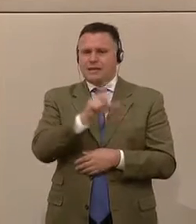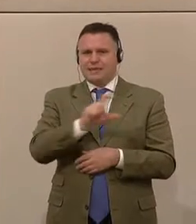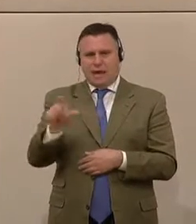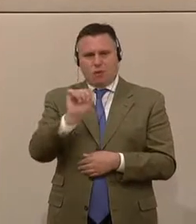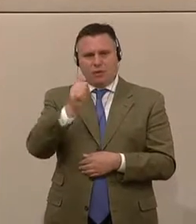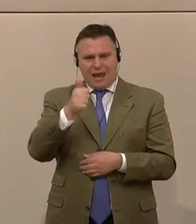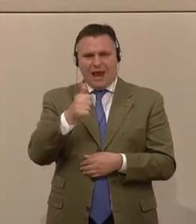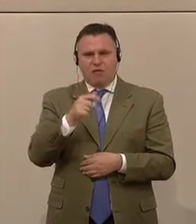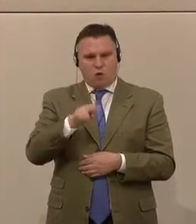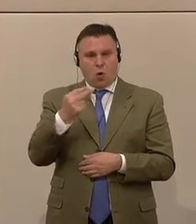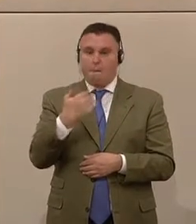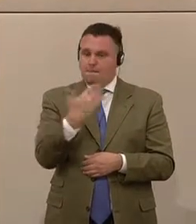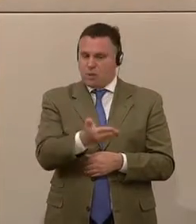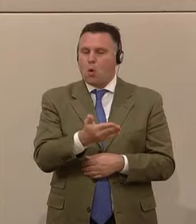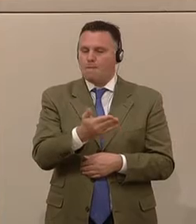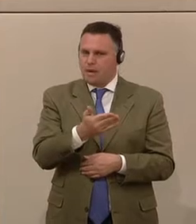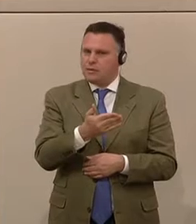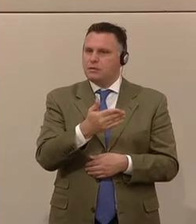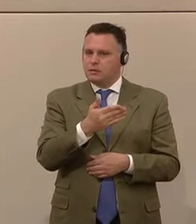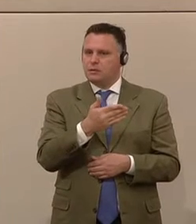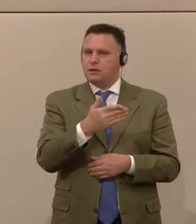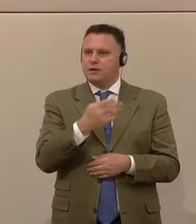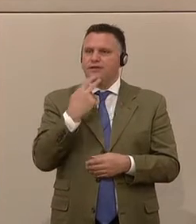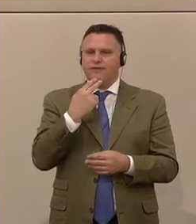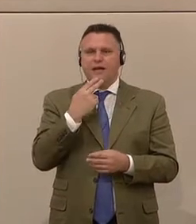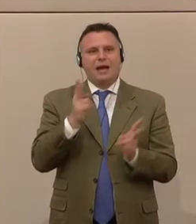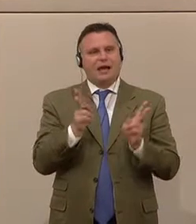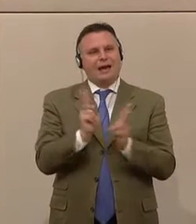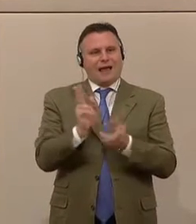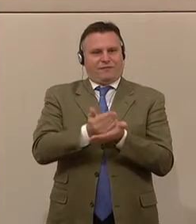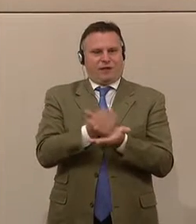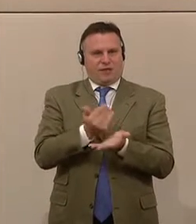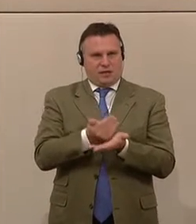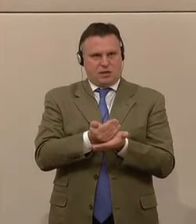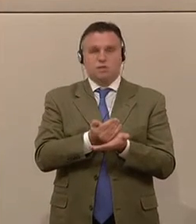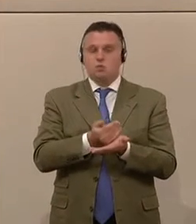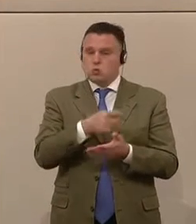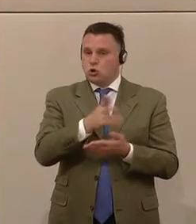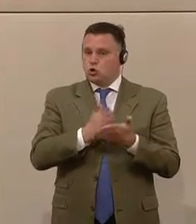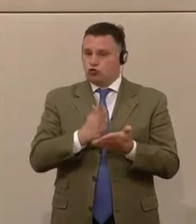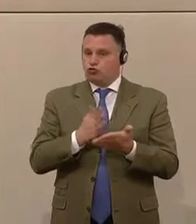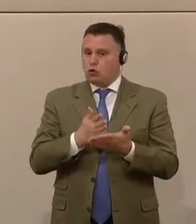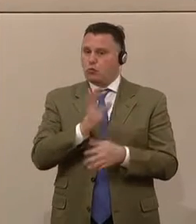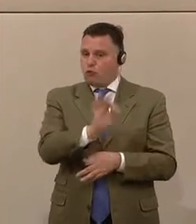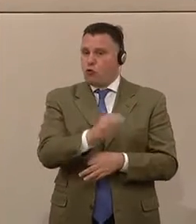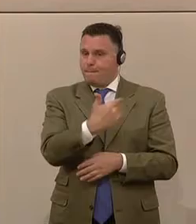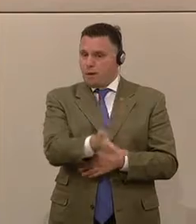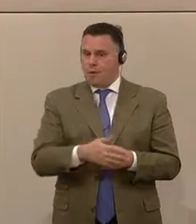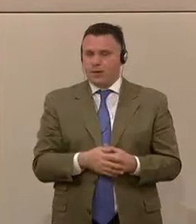Euro mehr, bis zu 311 Euro mehr für die kleinen Einkommensbezieher. Auch das wird möglich gemacht. Es gibt mehr Geld